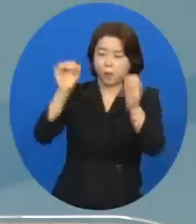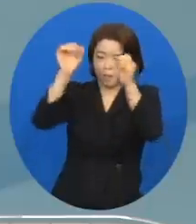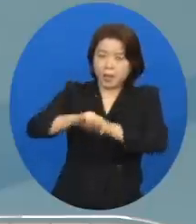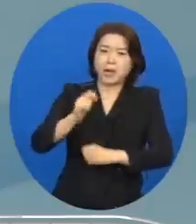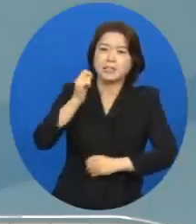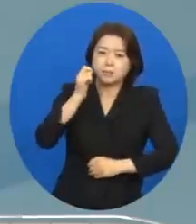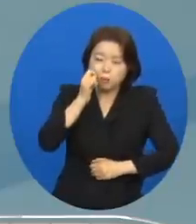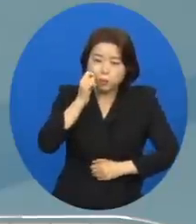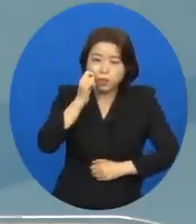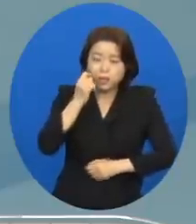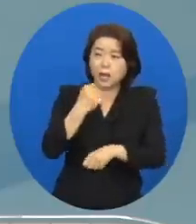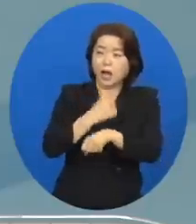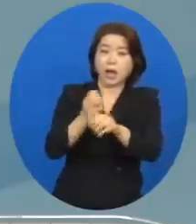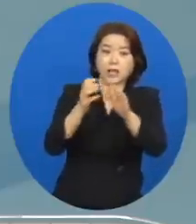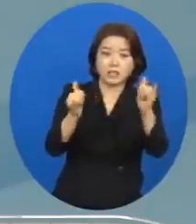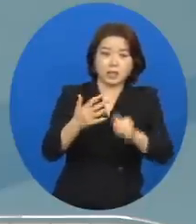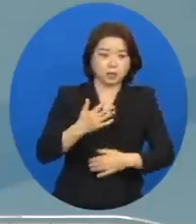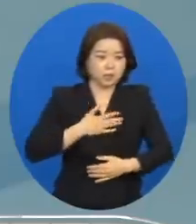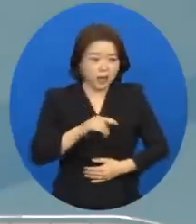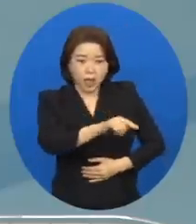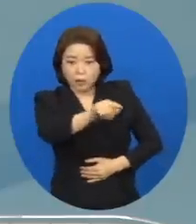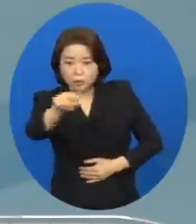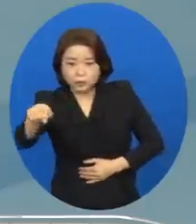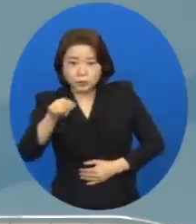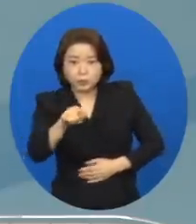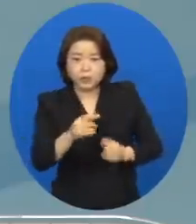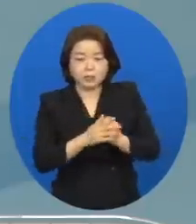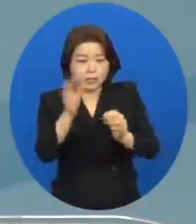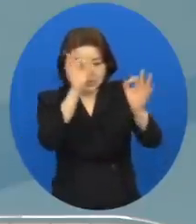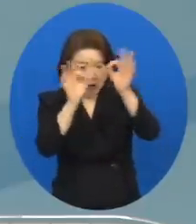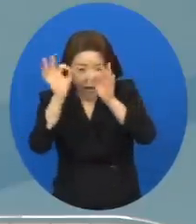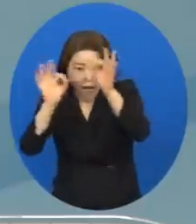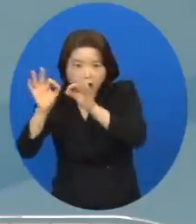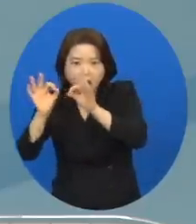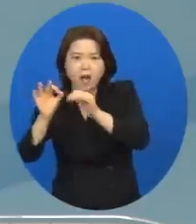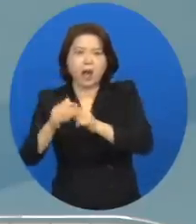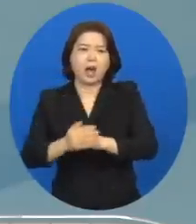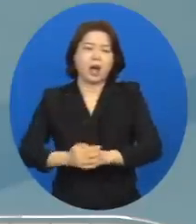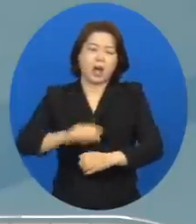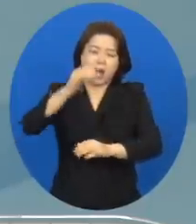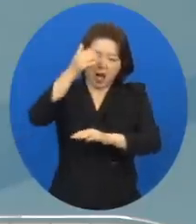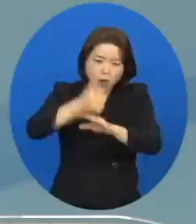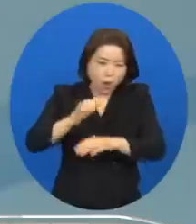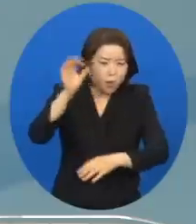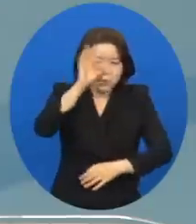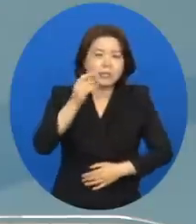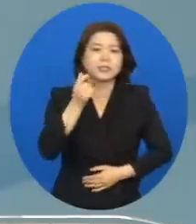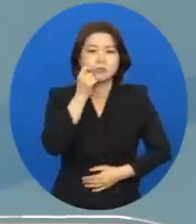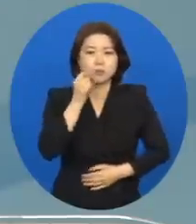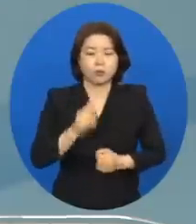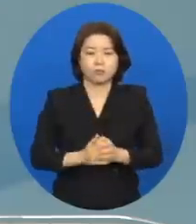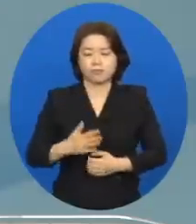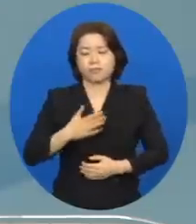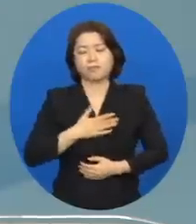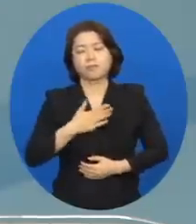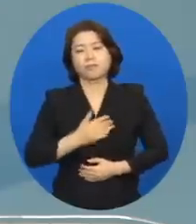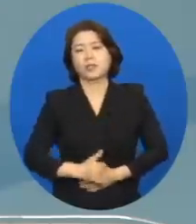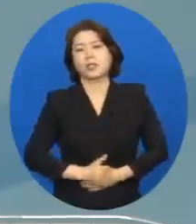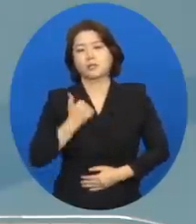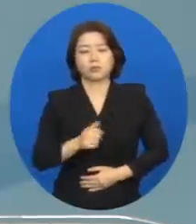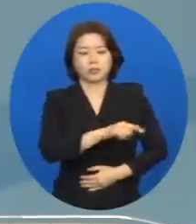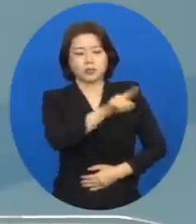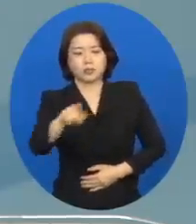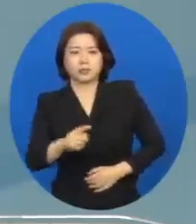못하게 할 사람을 내가 그 가운데서 찾다가 찾지 못하였으므로 내가 내 분노를 그들